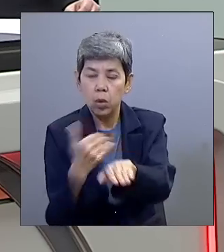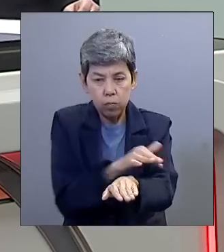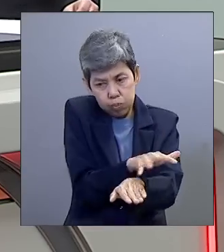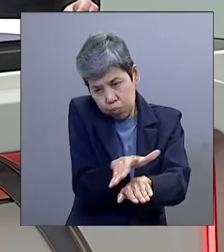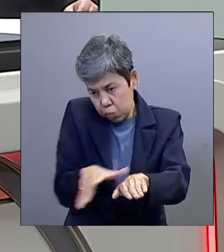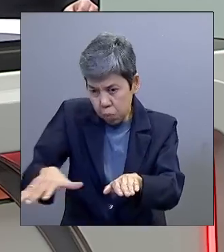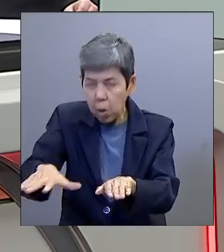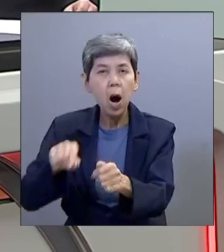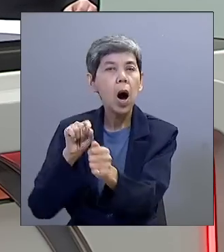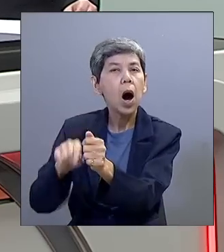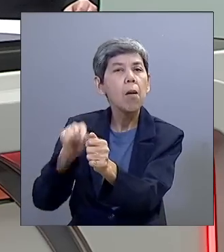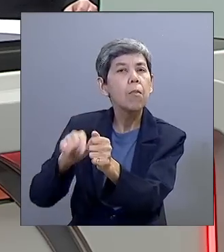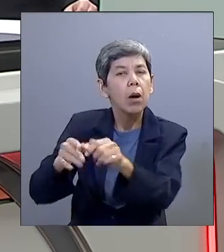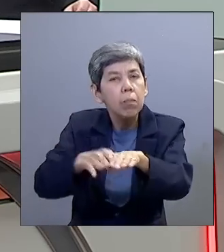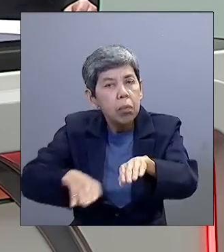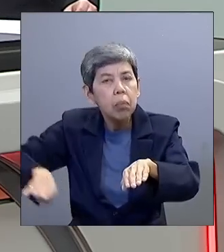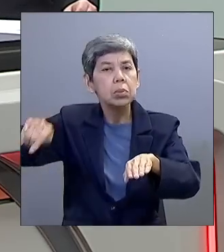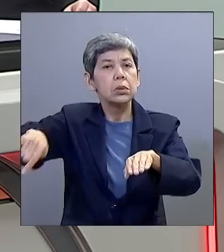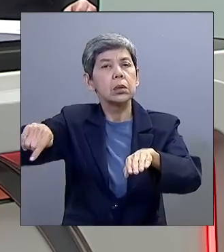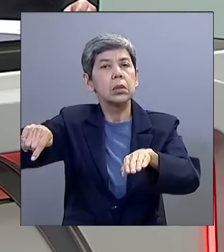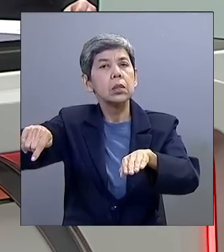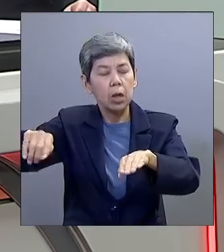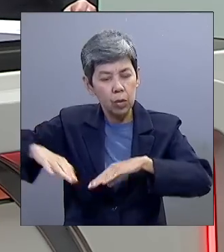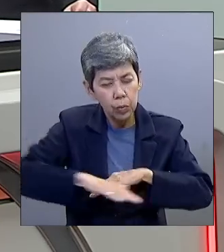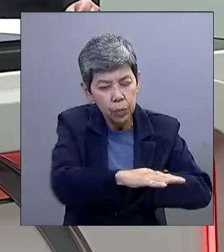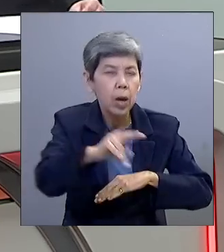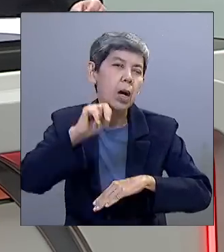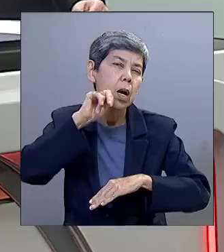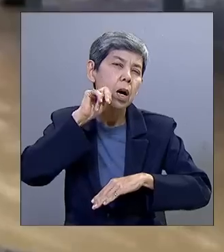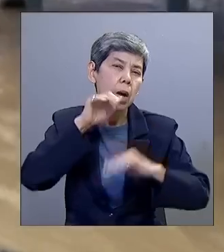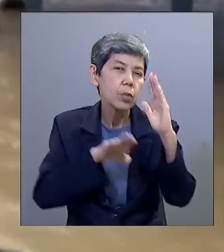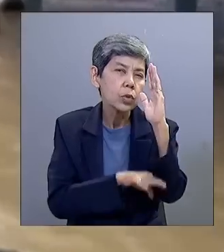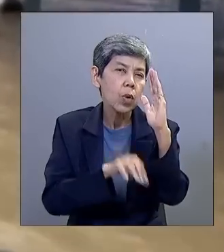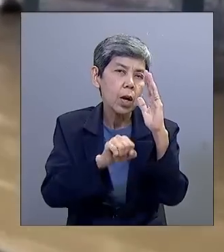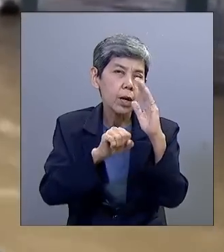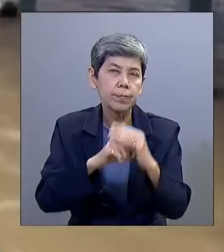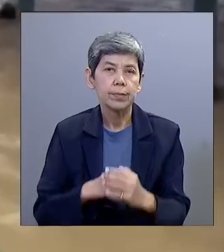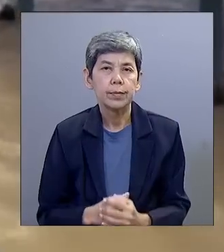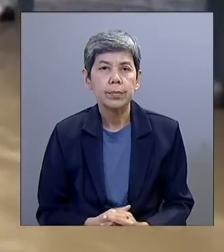ไปท่วมในอำเภอที่เป็นที่ราบลุ่มแถบทะเลสาบสงขลาค่ะ